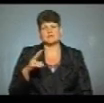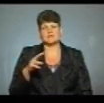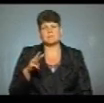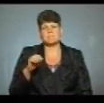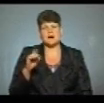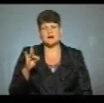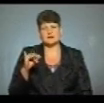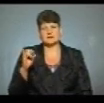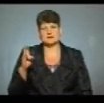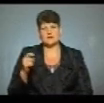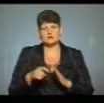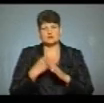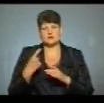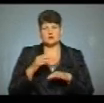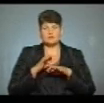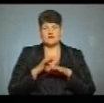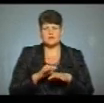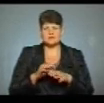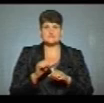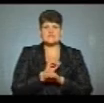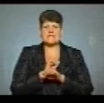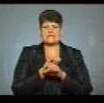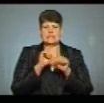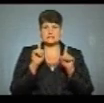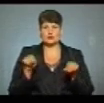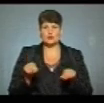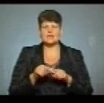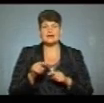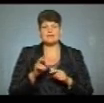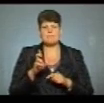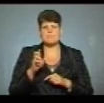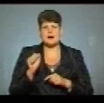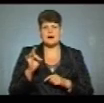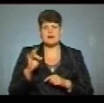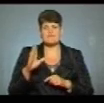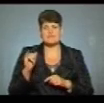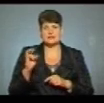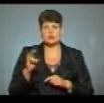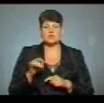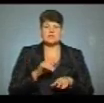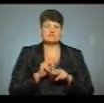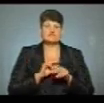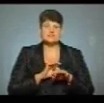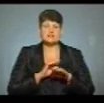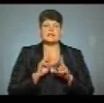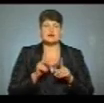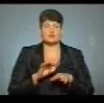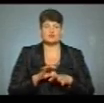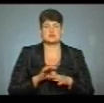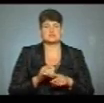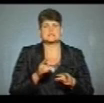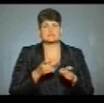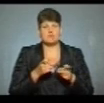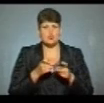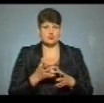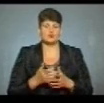санаторію «Барвінок» на Зборівщині. Вони навчалися, як поводитися зі зброєю у бойових ситуаціях і як надавати першу